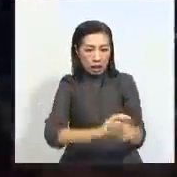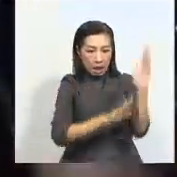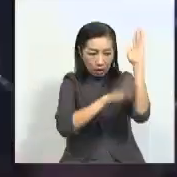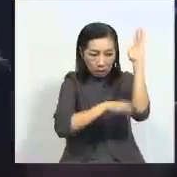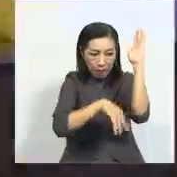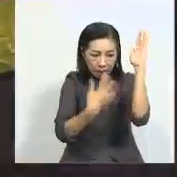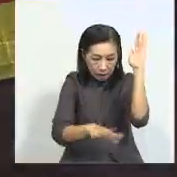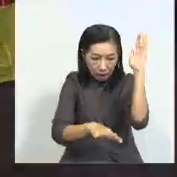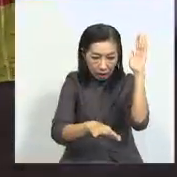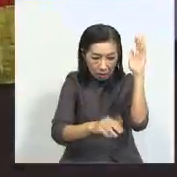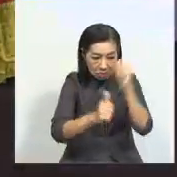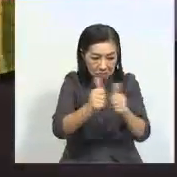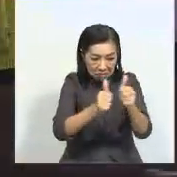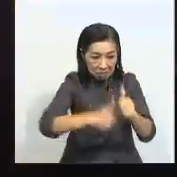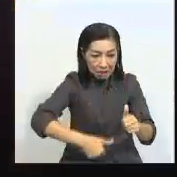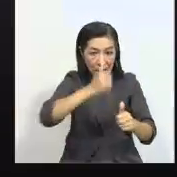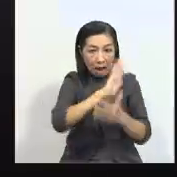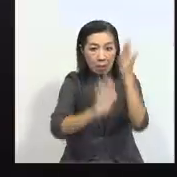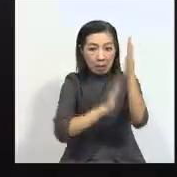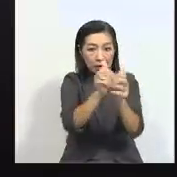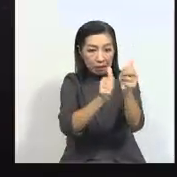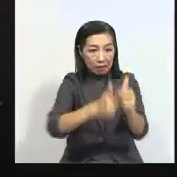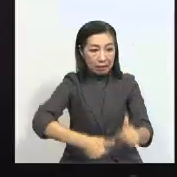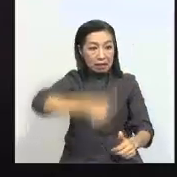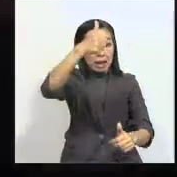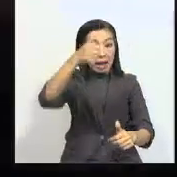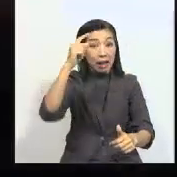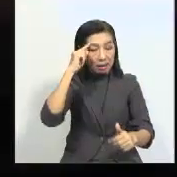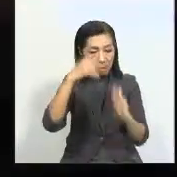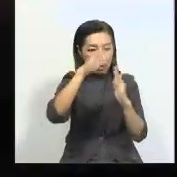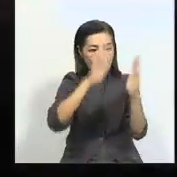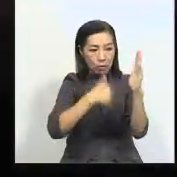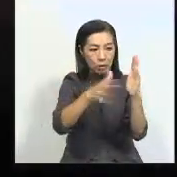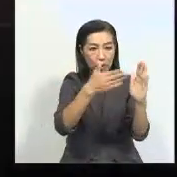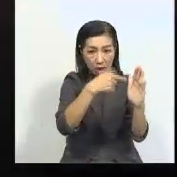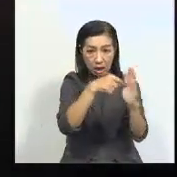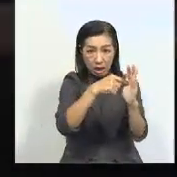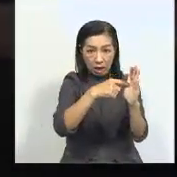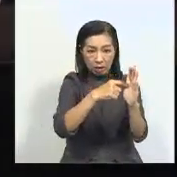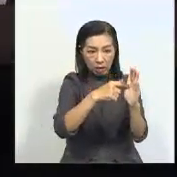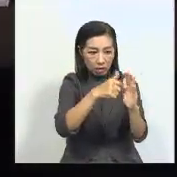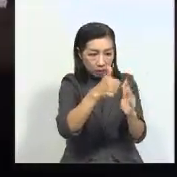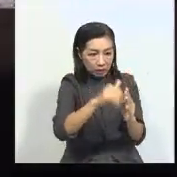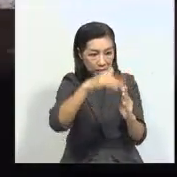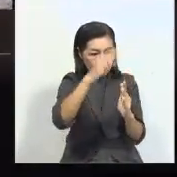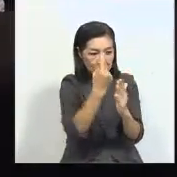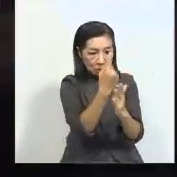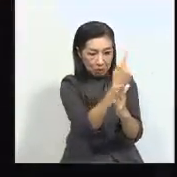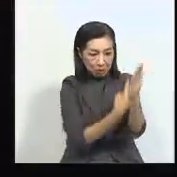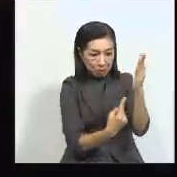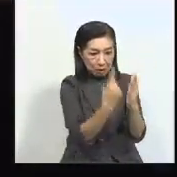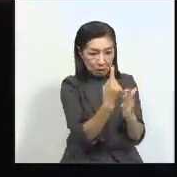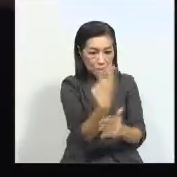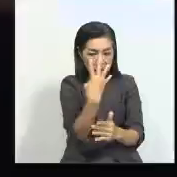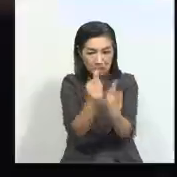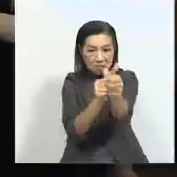ในเวทีนี้นะคะต้องผ่านในระดับภูมิภาคก่อน4ภาคจากนั้นคนที่ชนะในแต่ละภาคแล้วก็จะมาเ